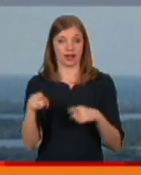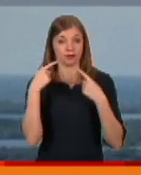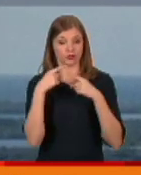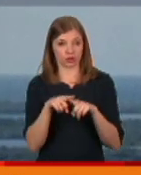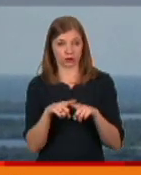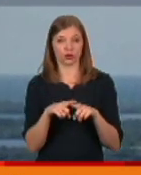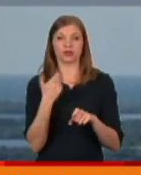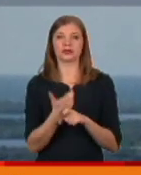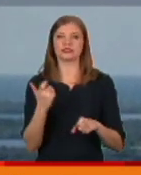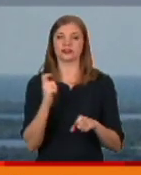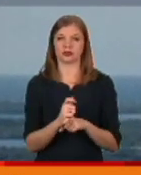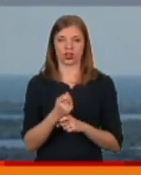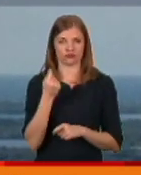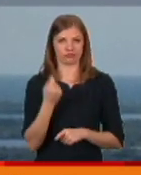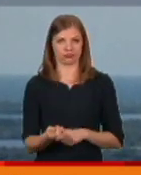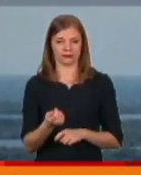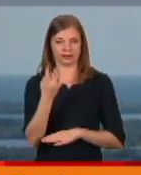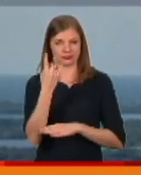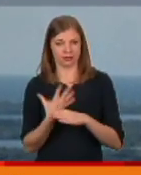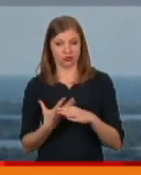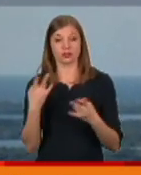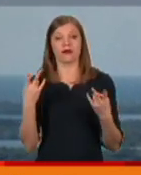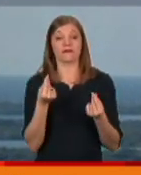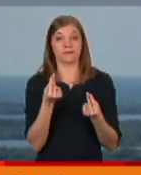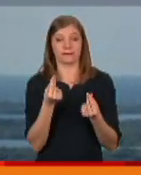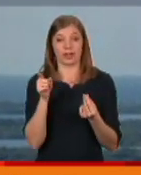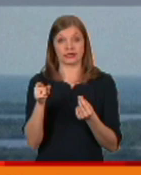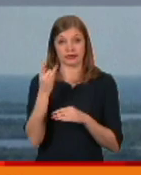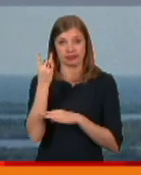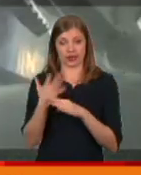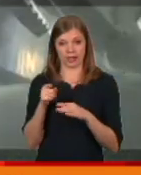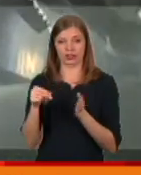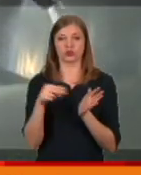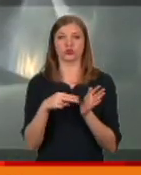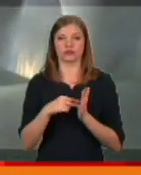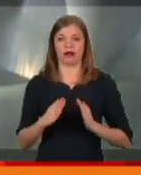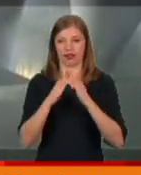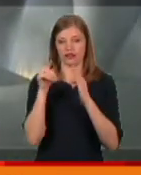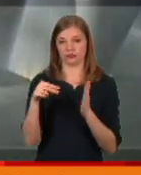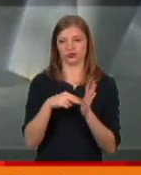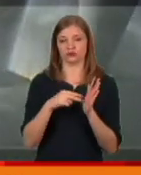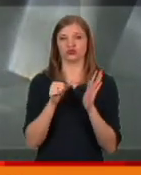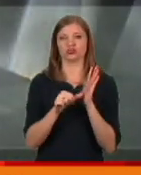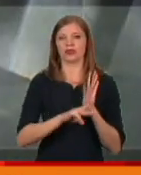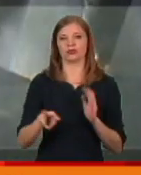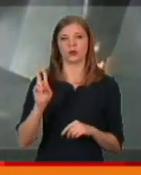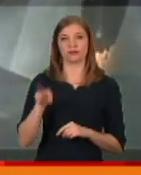технологія значно здешевлює запуски. Вартість ракети Falcon становить 60 мільйонів